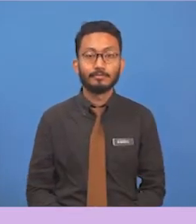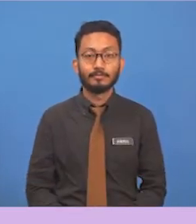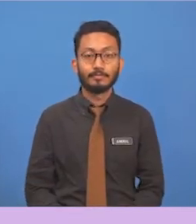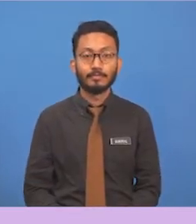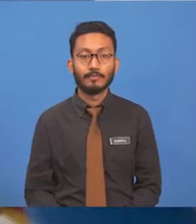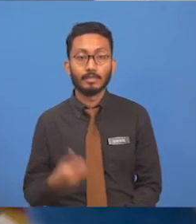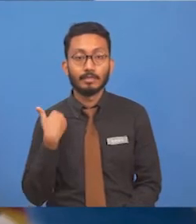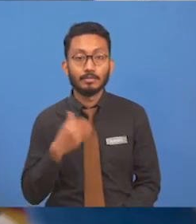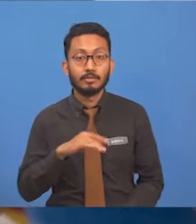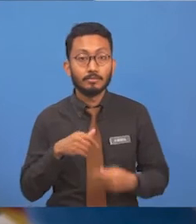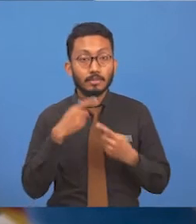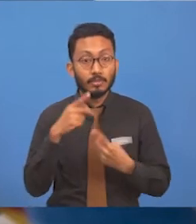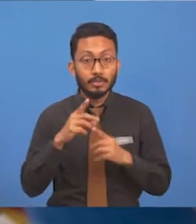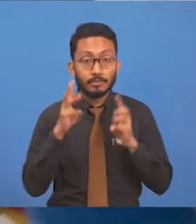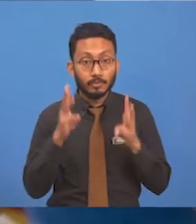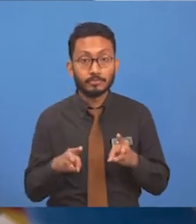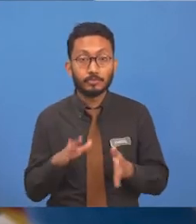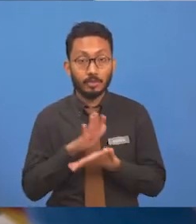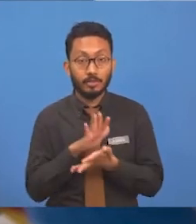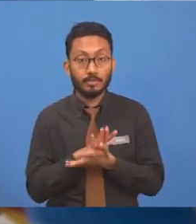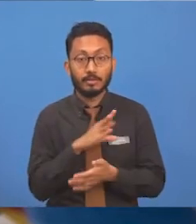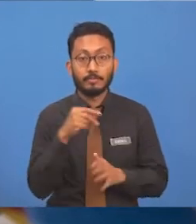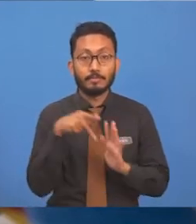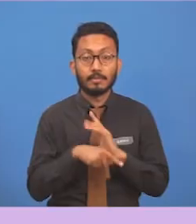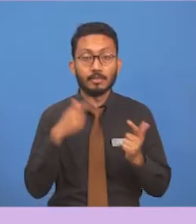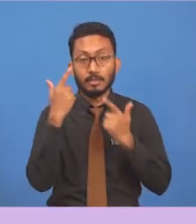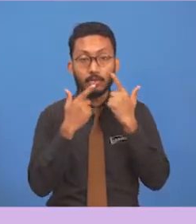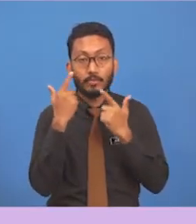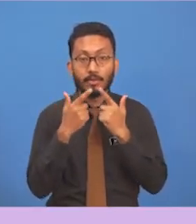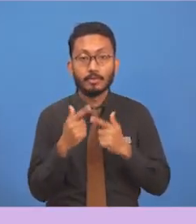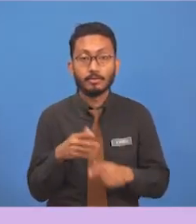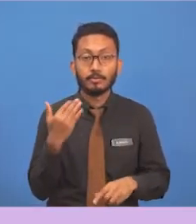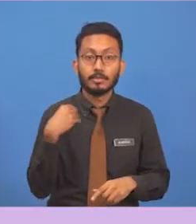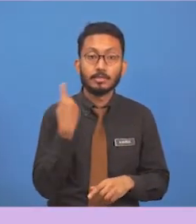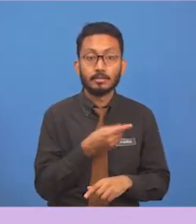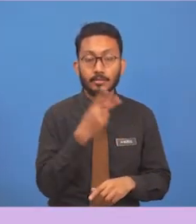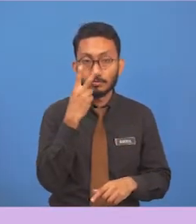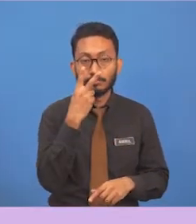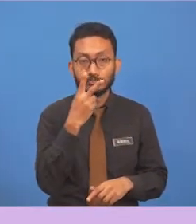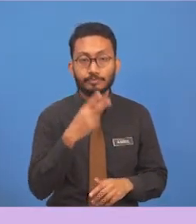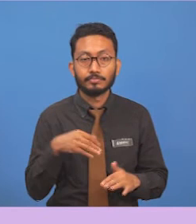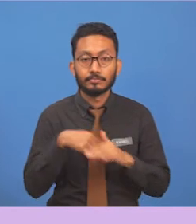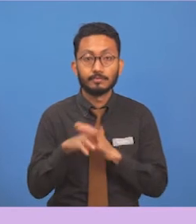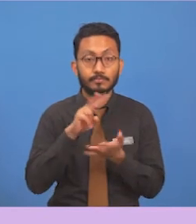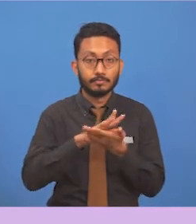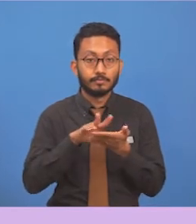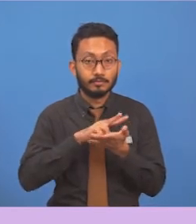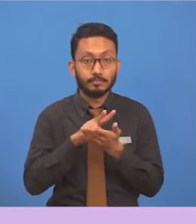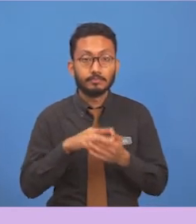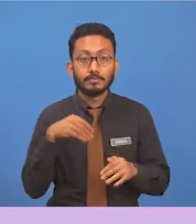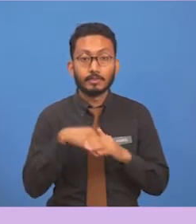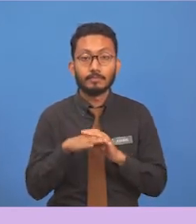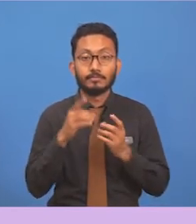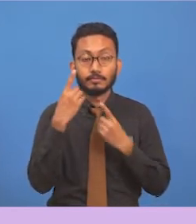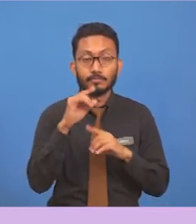Pelawat Jom kita lengkap kan jadwal yang dipaparkan dengan jawaban tanda ya atau tidak